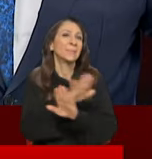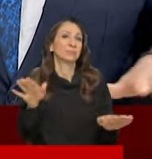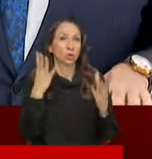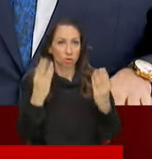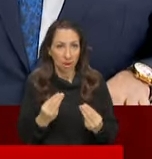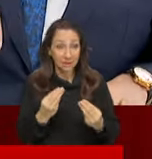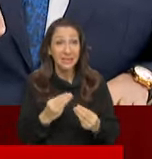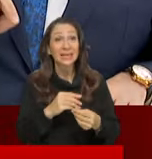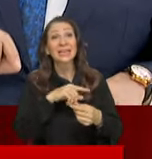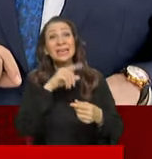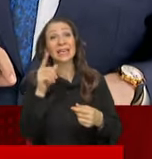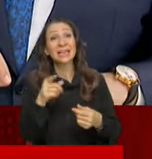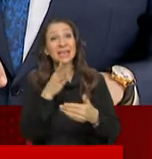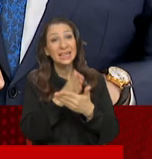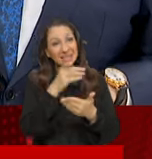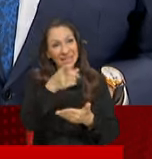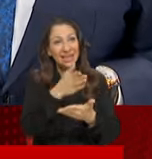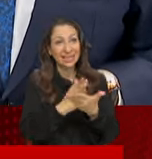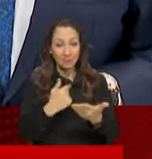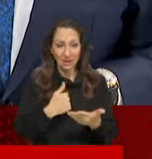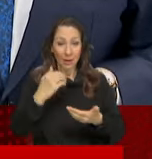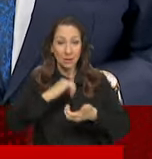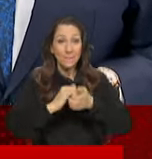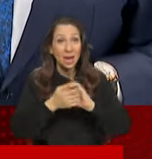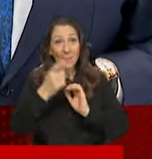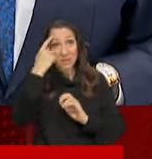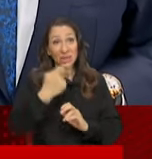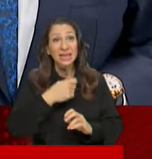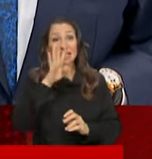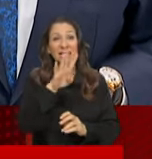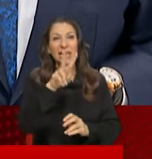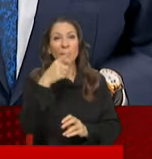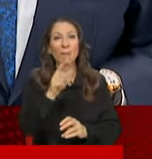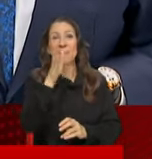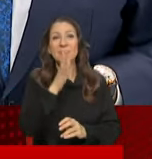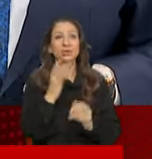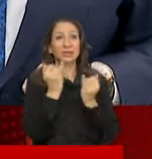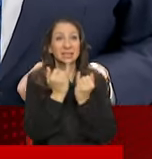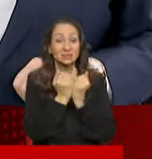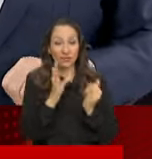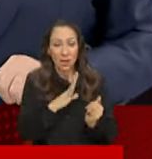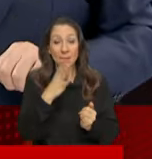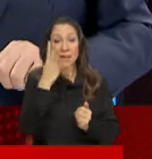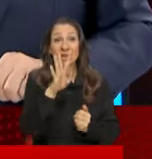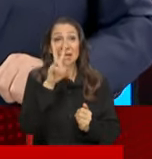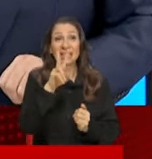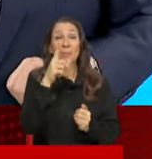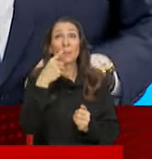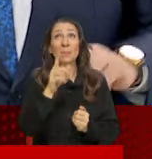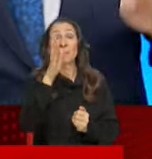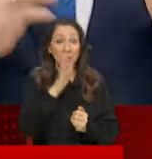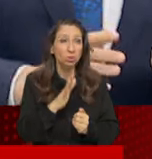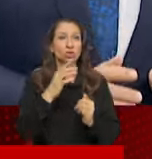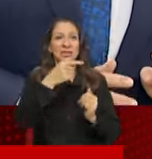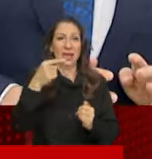oluyoruz yarısı senden yarısı benden kampanyasına müracaat eden 42.500 kardeşimiz var yani 42.500 bağımsız bölüm